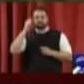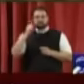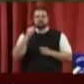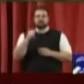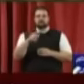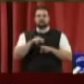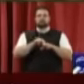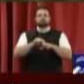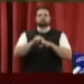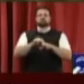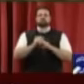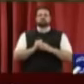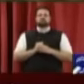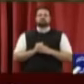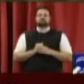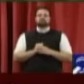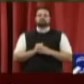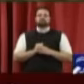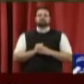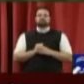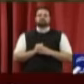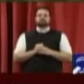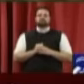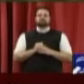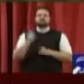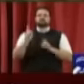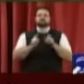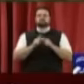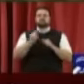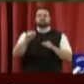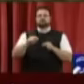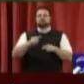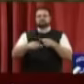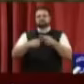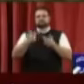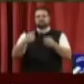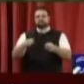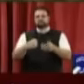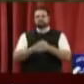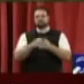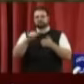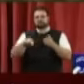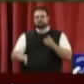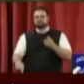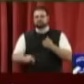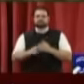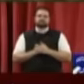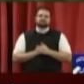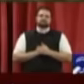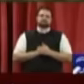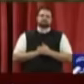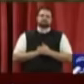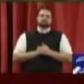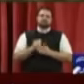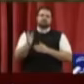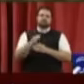sau șeful unei organizații, în funcție de aia se derulează totul până la cel mai mic om. Deci